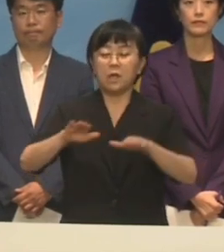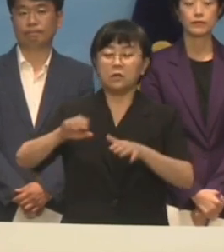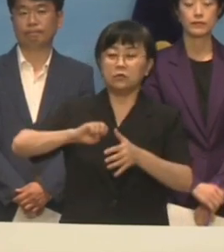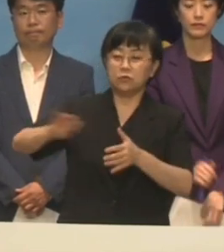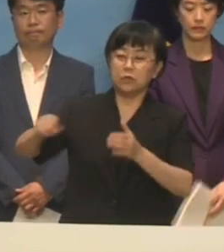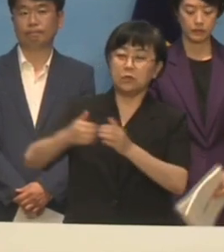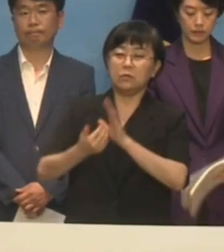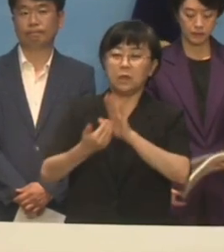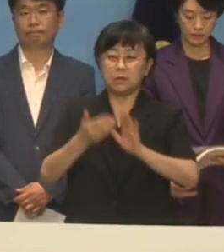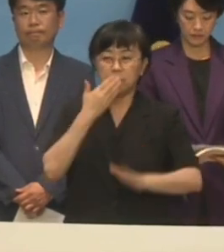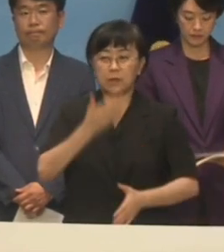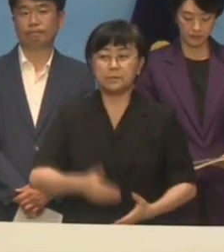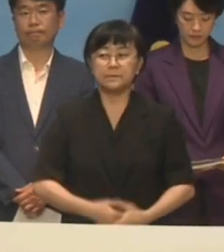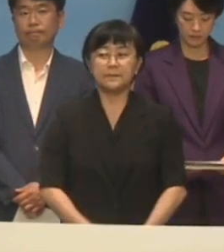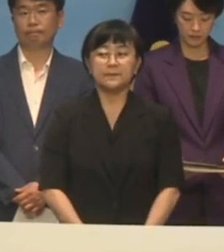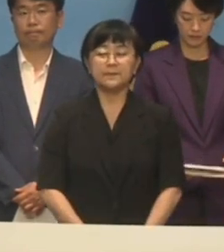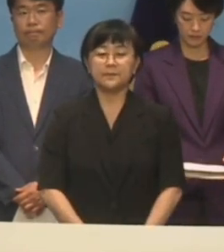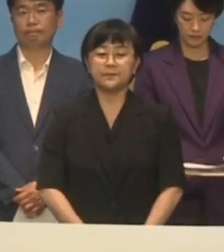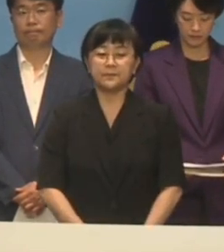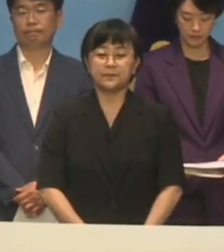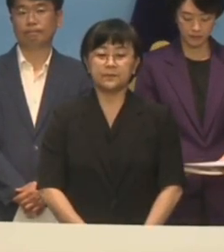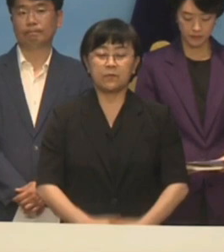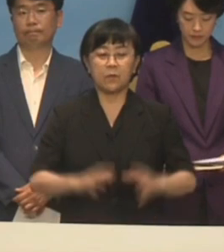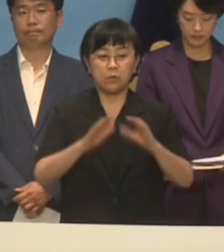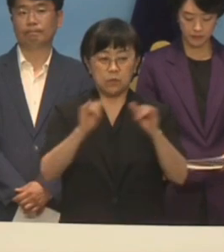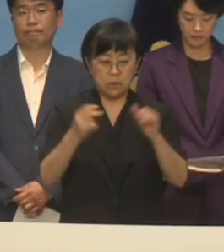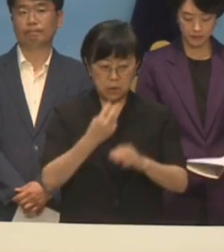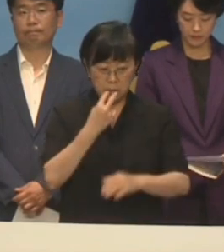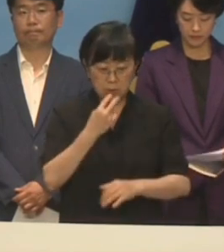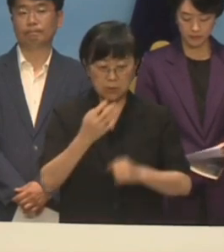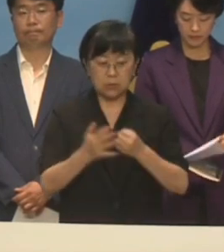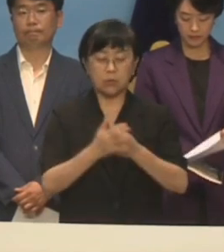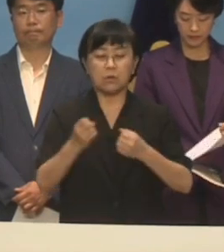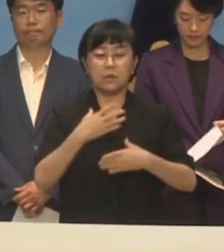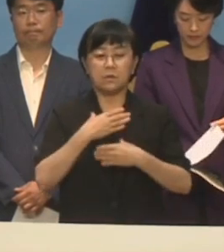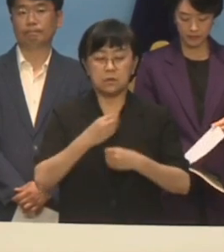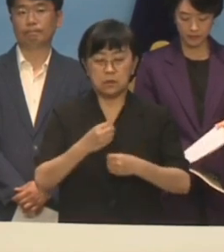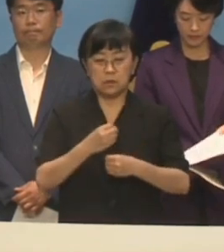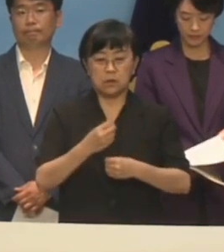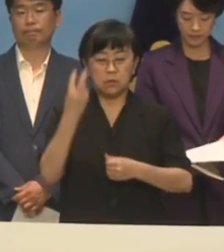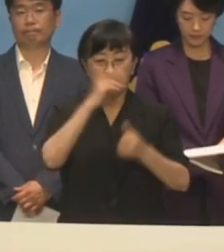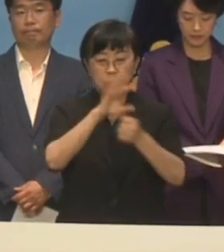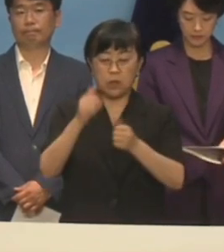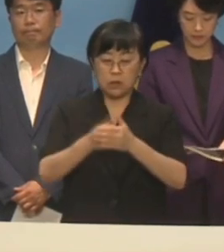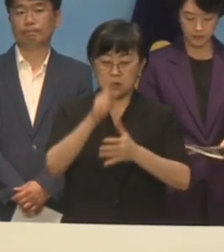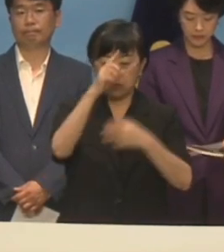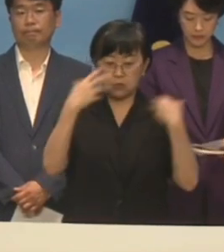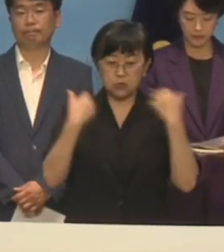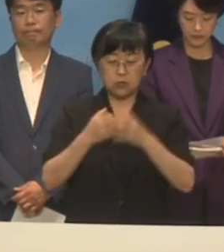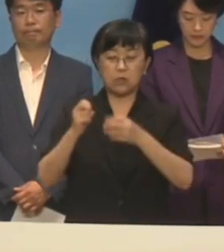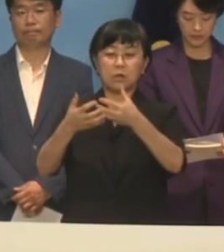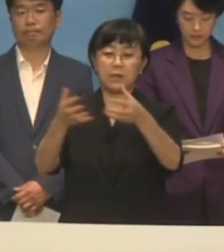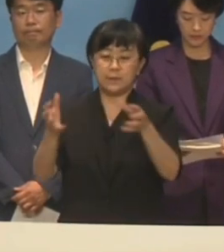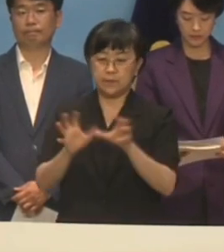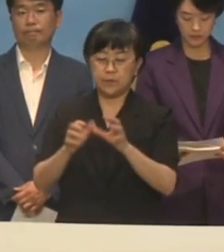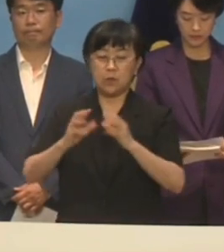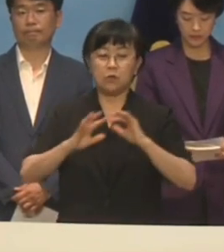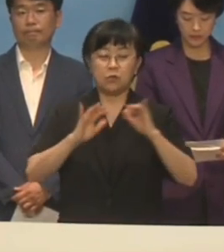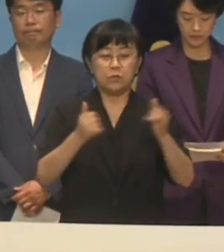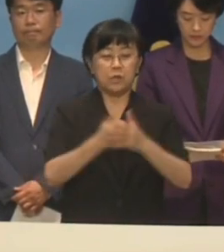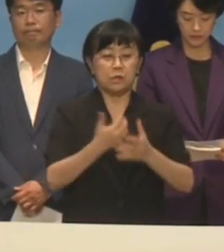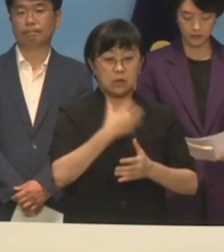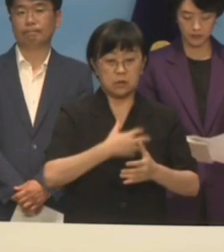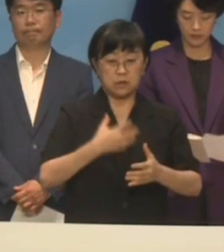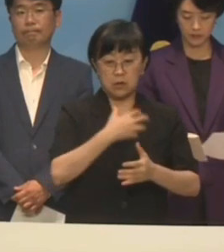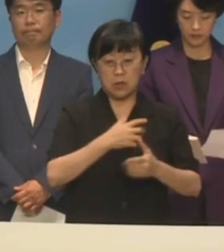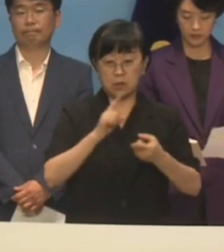막을 수 있는 대안이 될 수 있습니다. 국민의 생명과 안전을 지켜야 할 정부와 집권 여당이 국민의